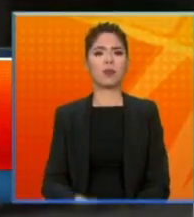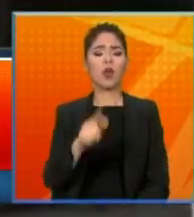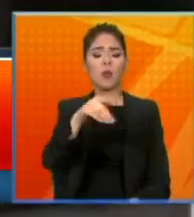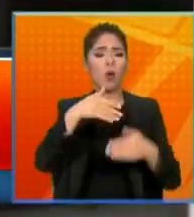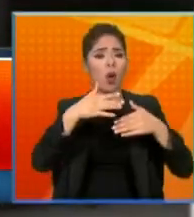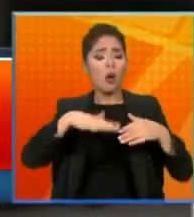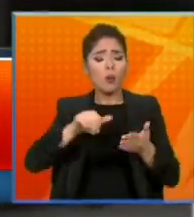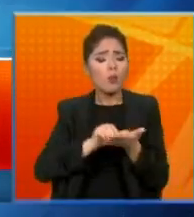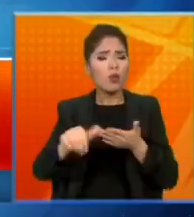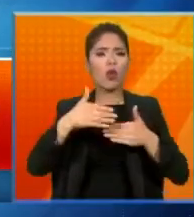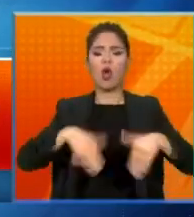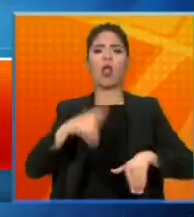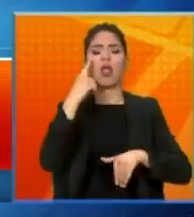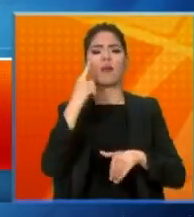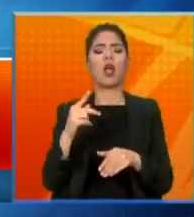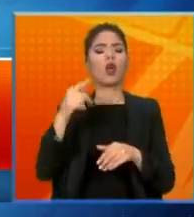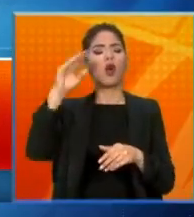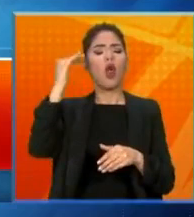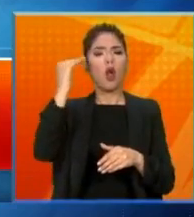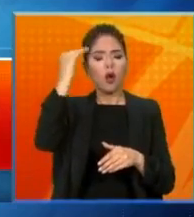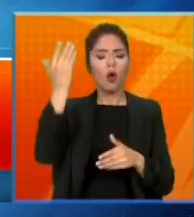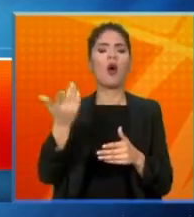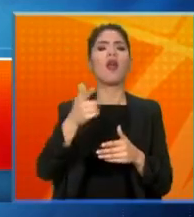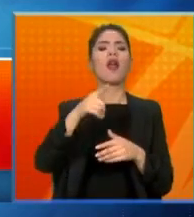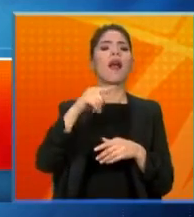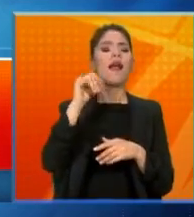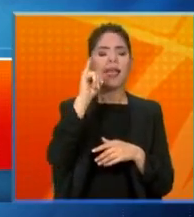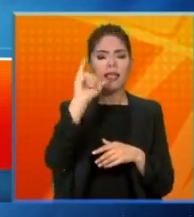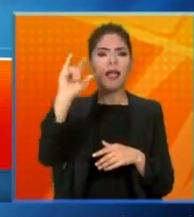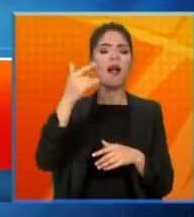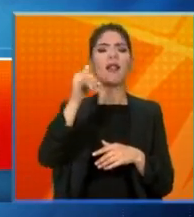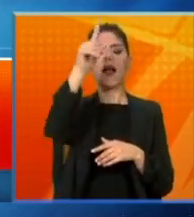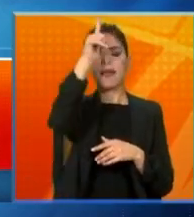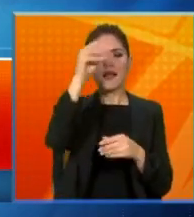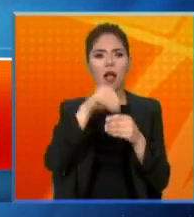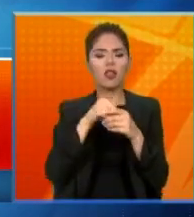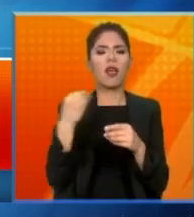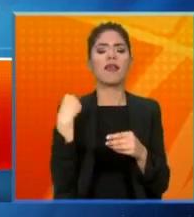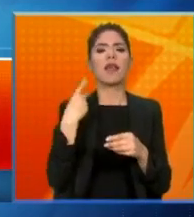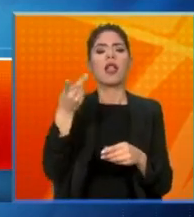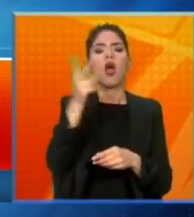Alınan tüm önlemlere rağmen Güney Kore, İtalya ve İran'da yeni ölümler kayıtlara geçti.